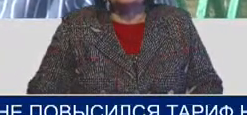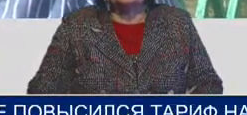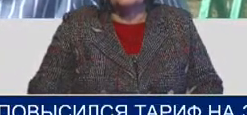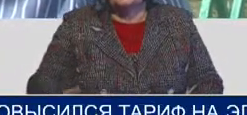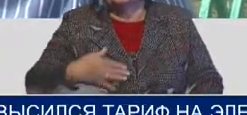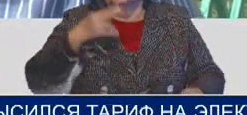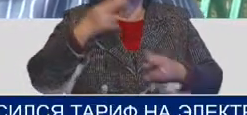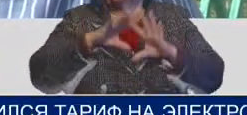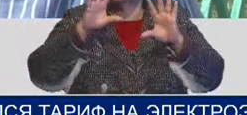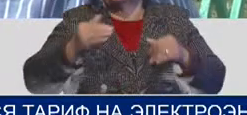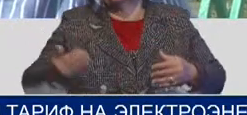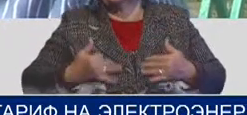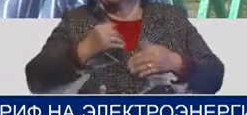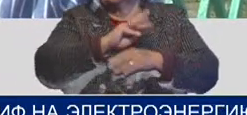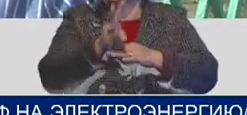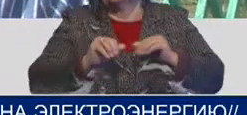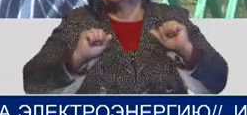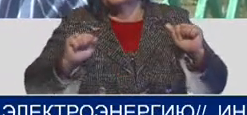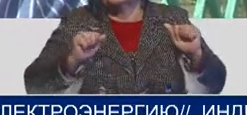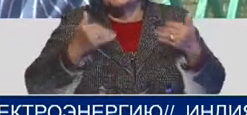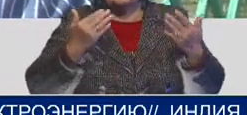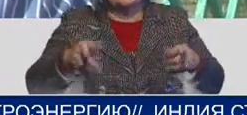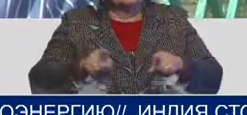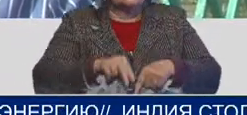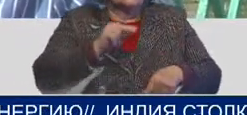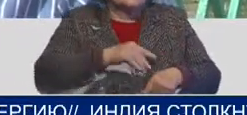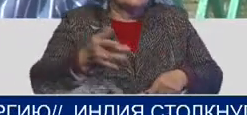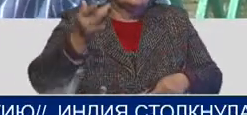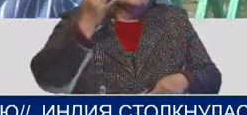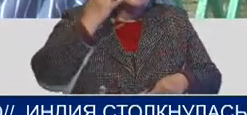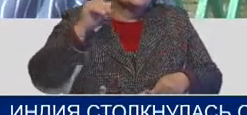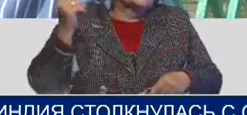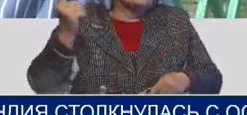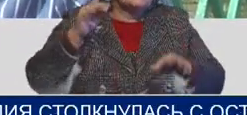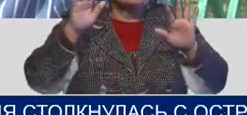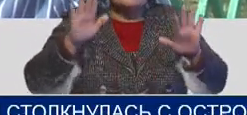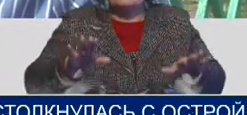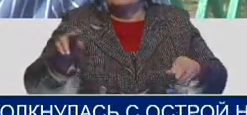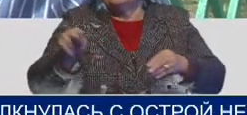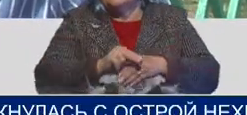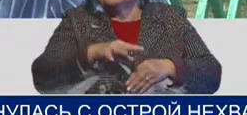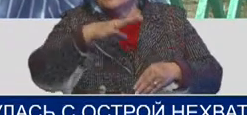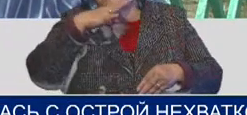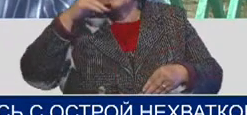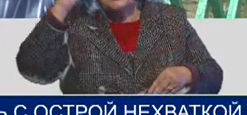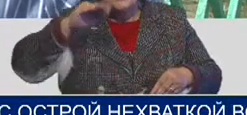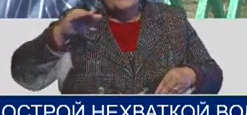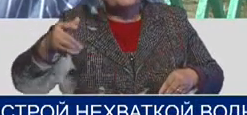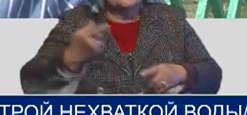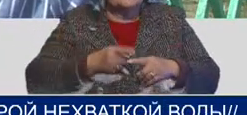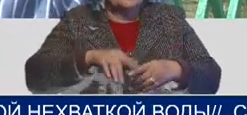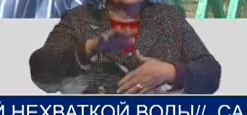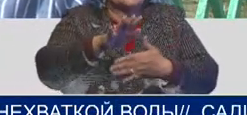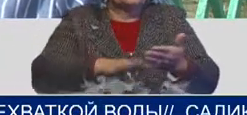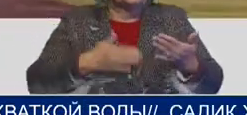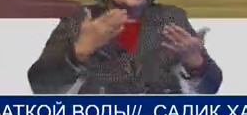Наш брат всю свою жизнь посвятил спорту. Для него его работа всегда была на первом месте. Воспитал немало учеников, которые